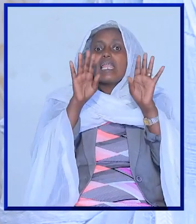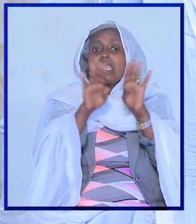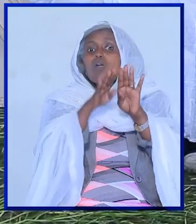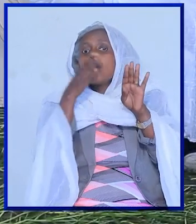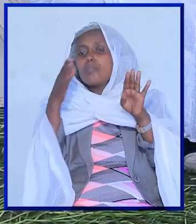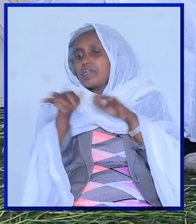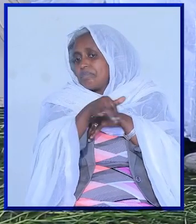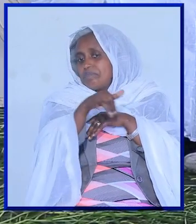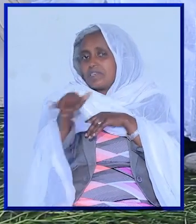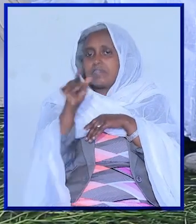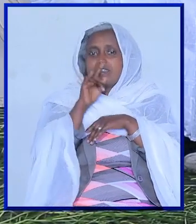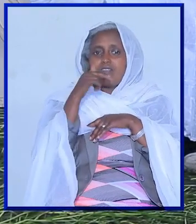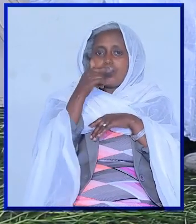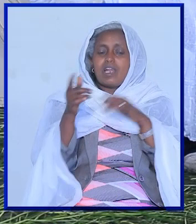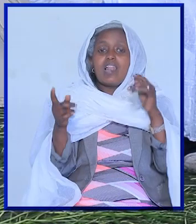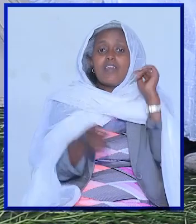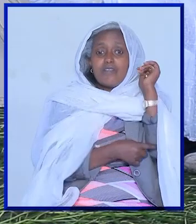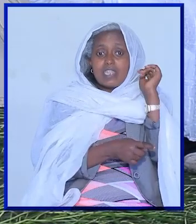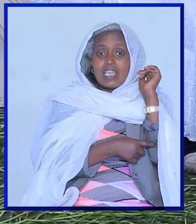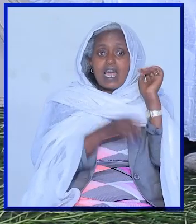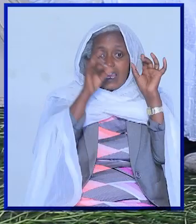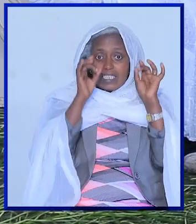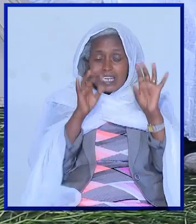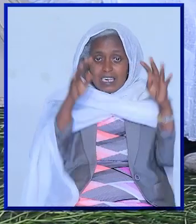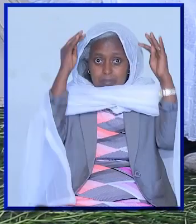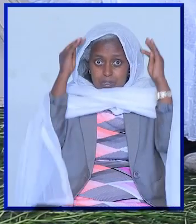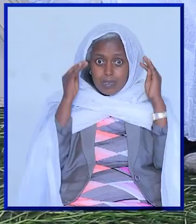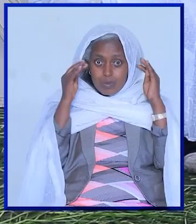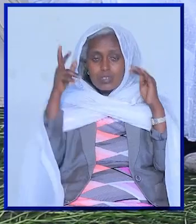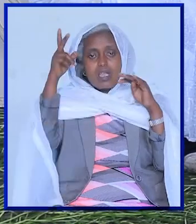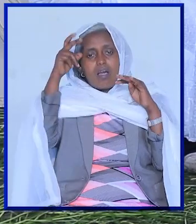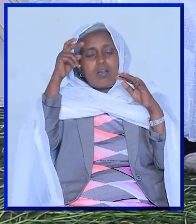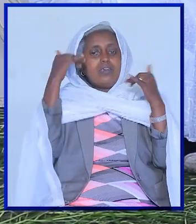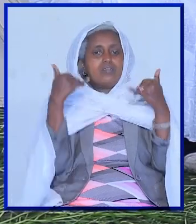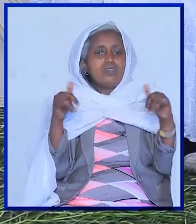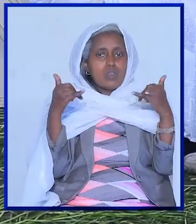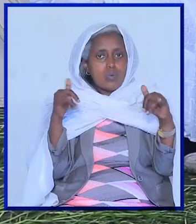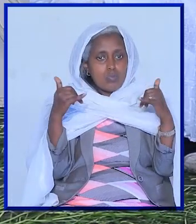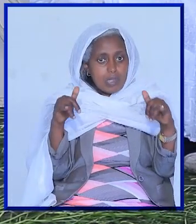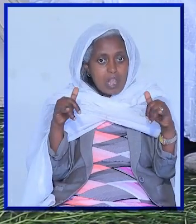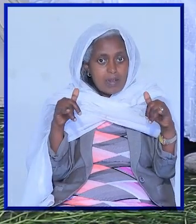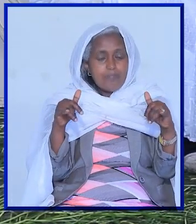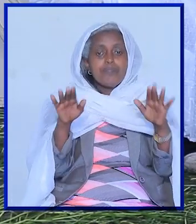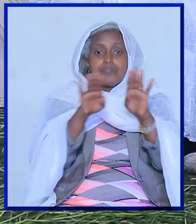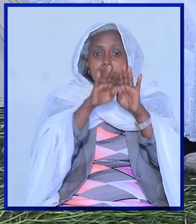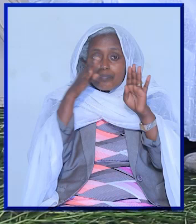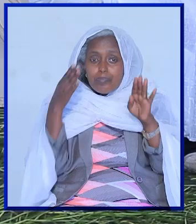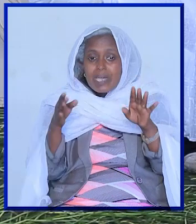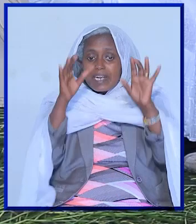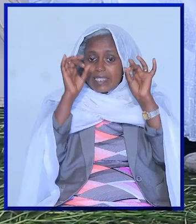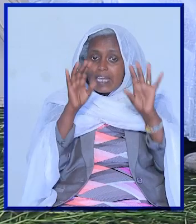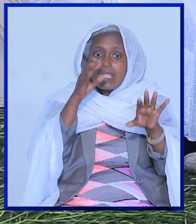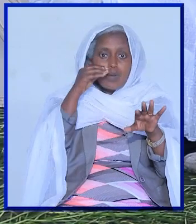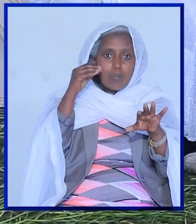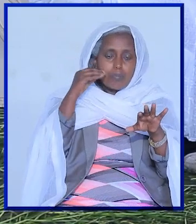ነው ይባላል። ፈተና የሌለበትን መነኩሴ አጋንንት ይጫወቱበታል። በር የሌለውን